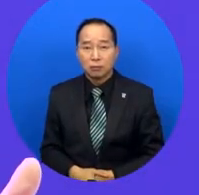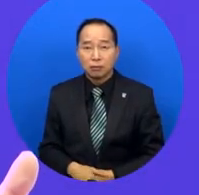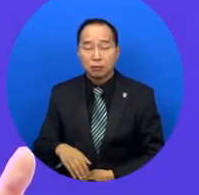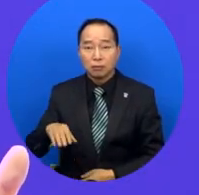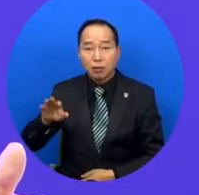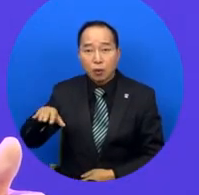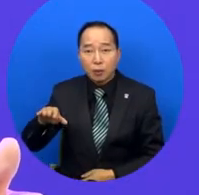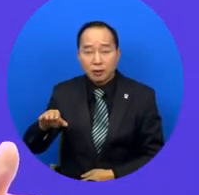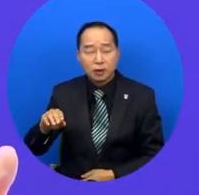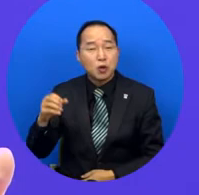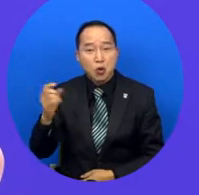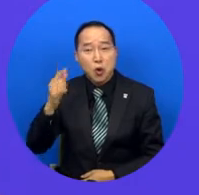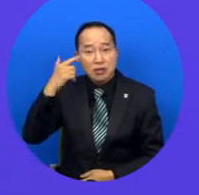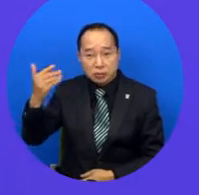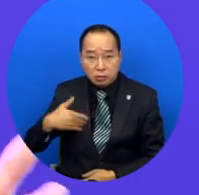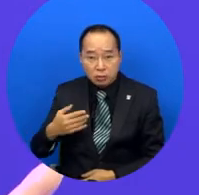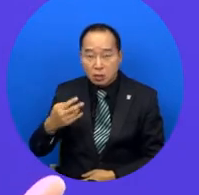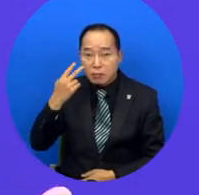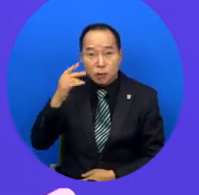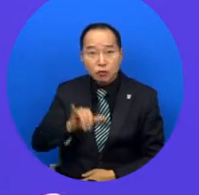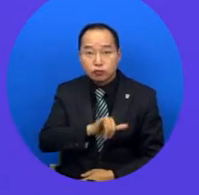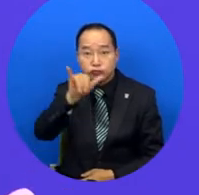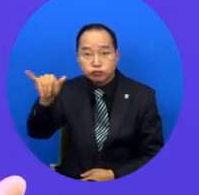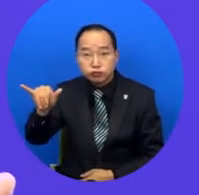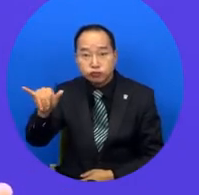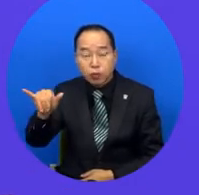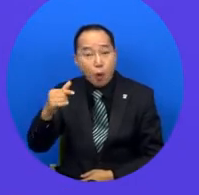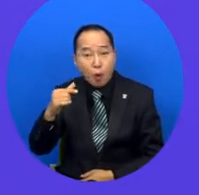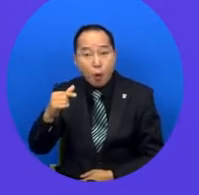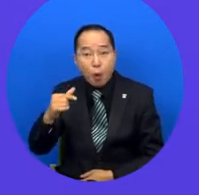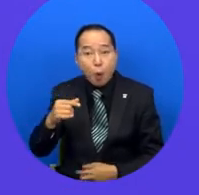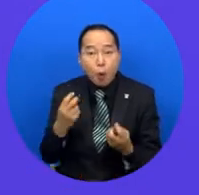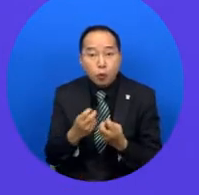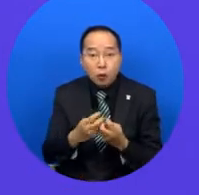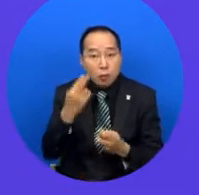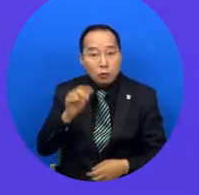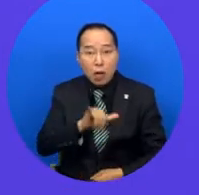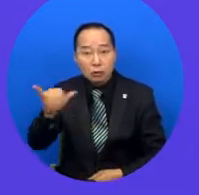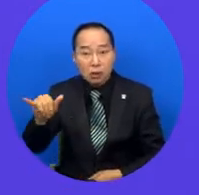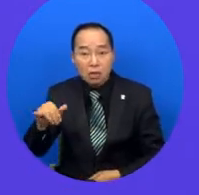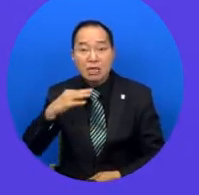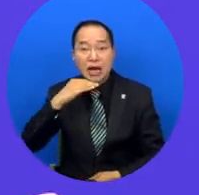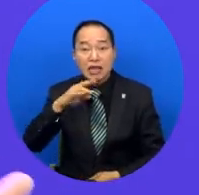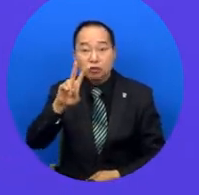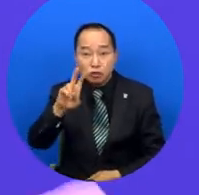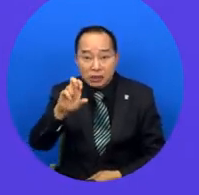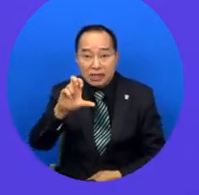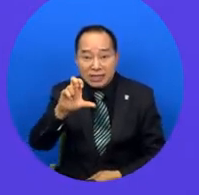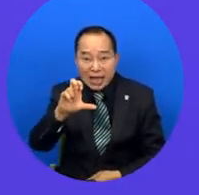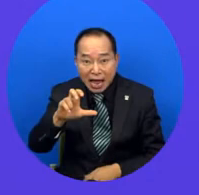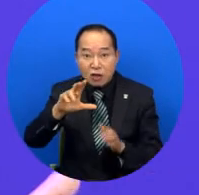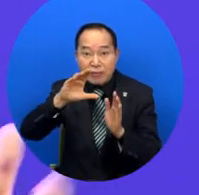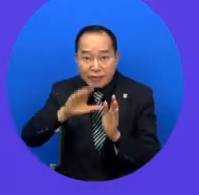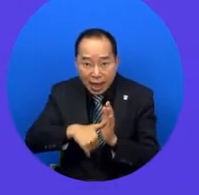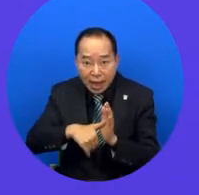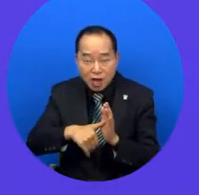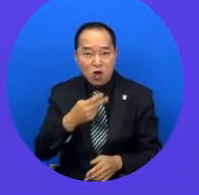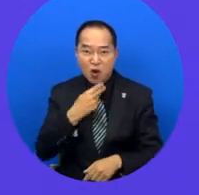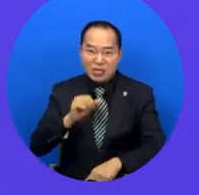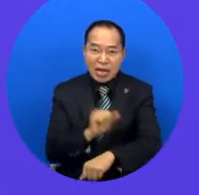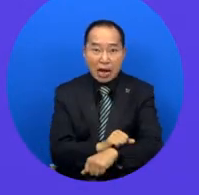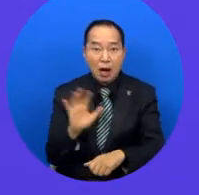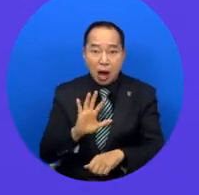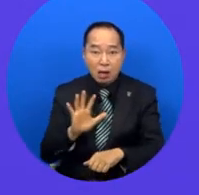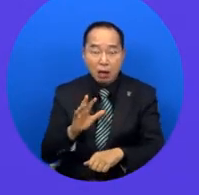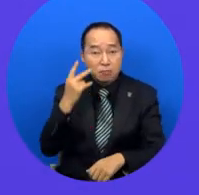그러면 저한테 어떻게 미국으로 가셨어요? 25살에 영어도 잘 못하면서